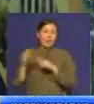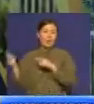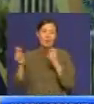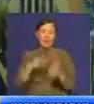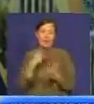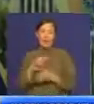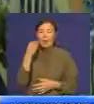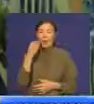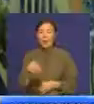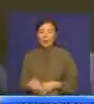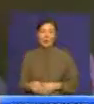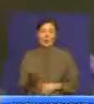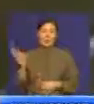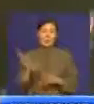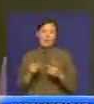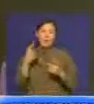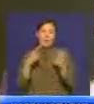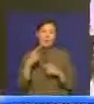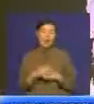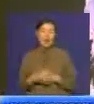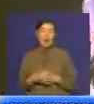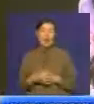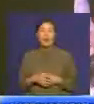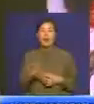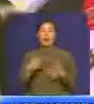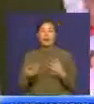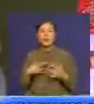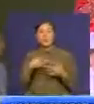самые лучшие произведения. Гастрольный тур столичных